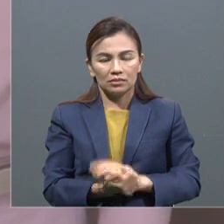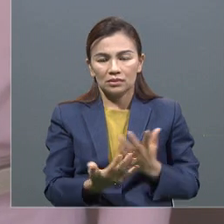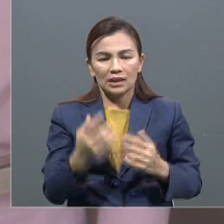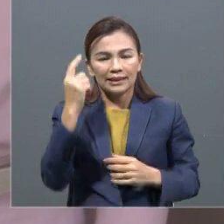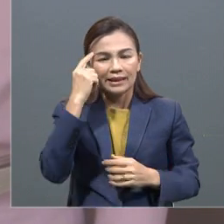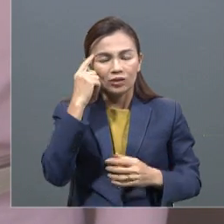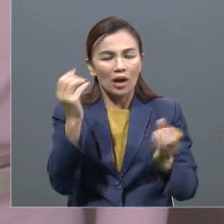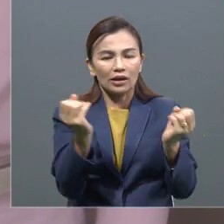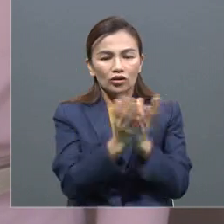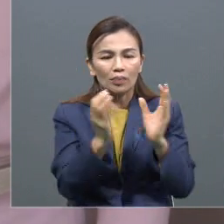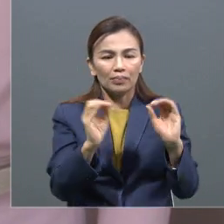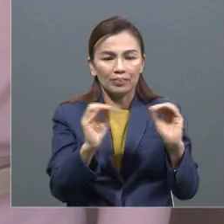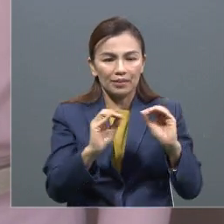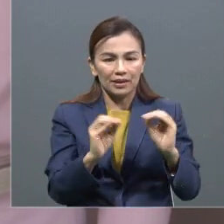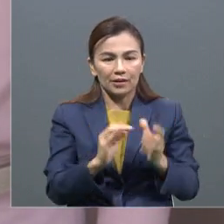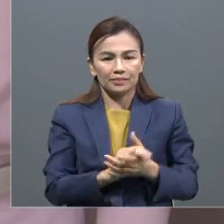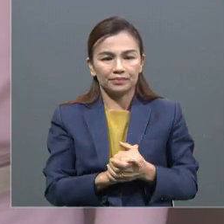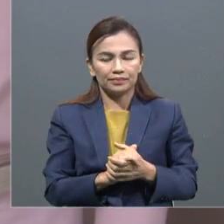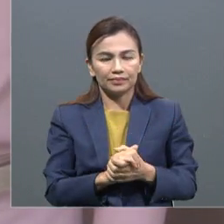ไม่ส่งผลอะไรมากนะครับ